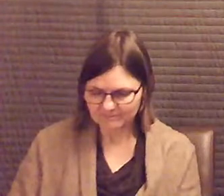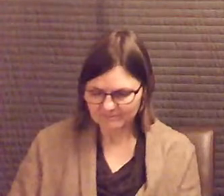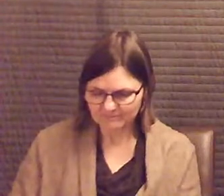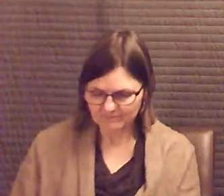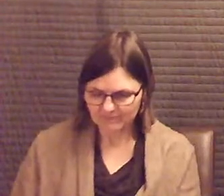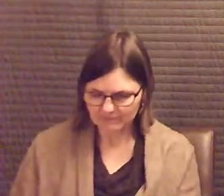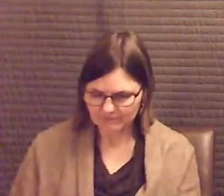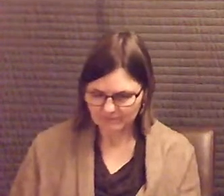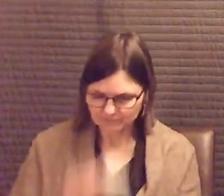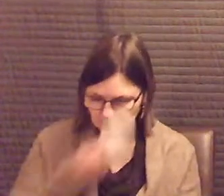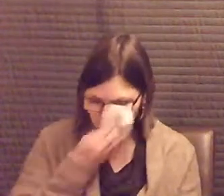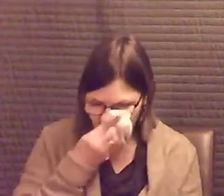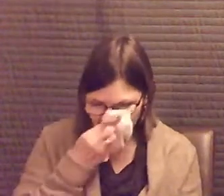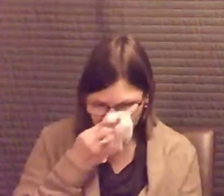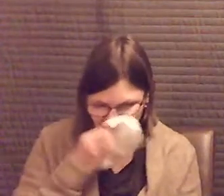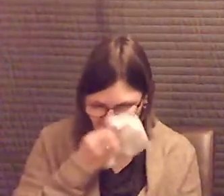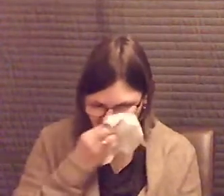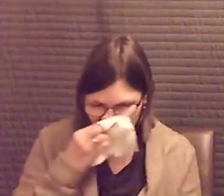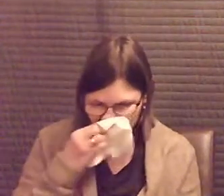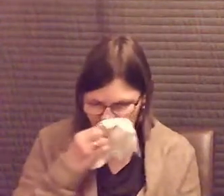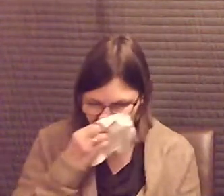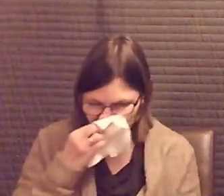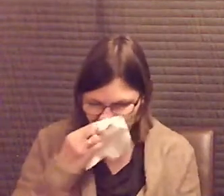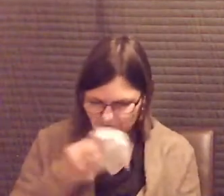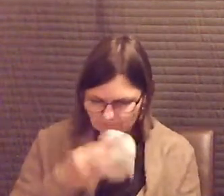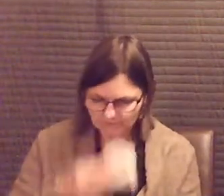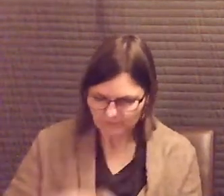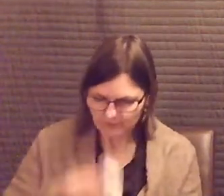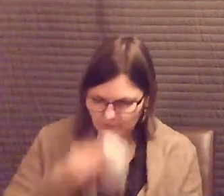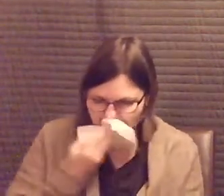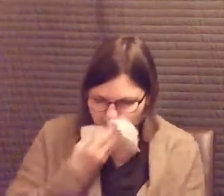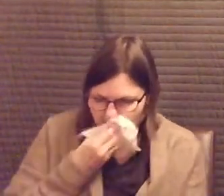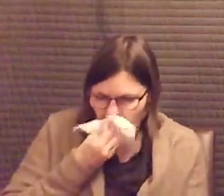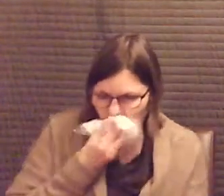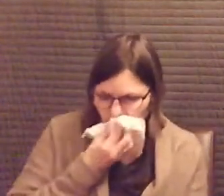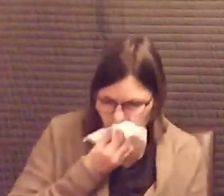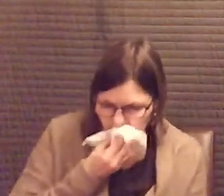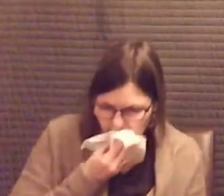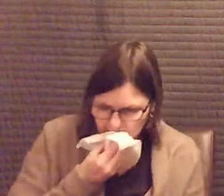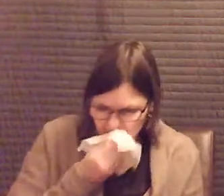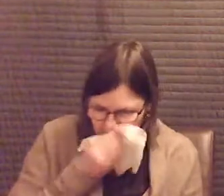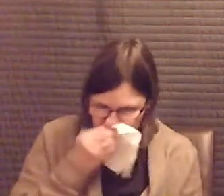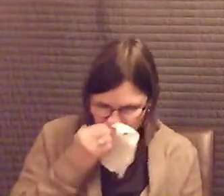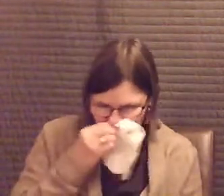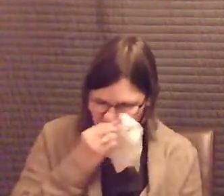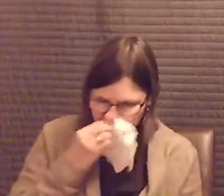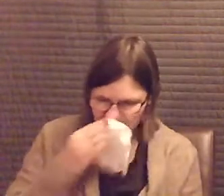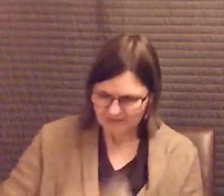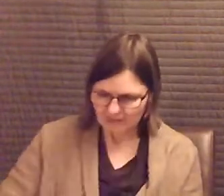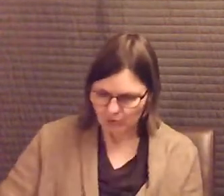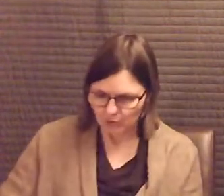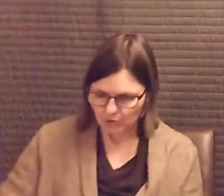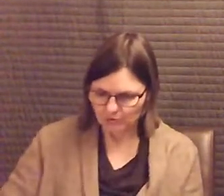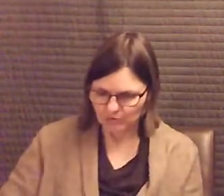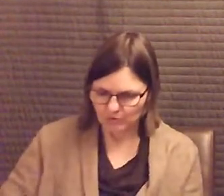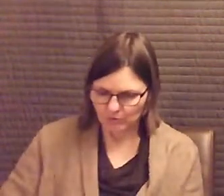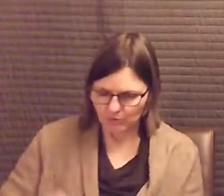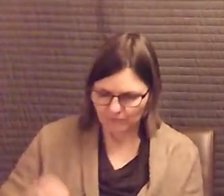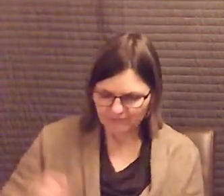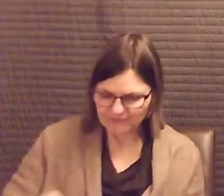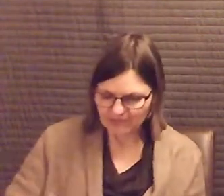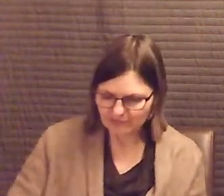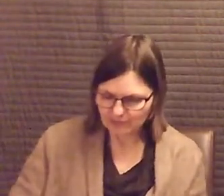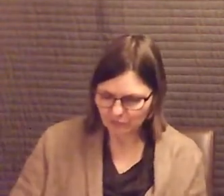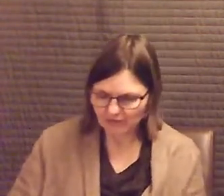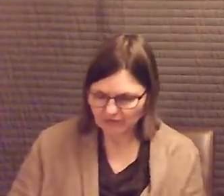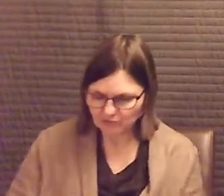sombere tas before then you yeah baby absoluut dat is unbelievable